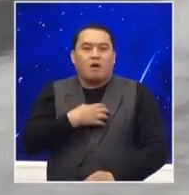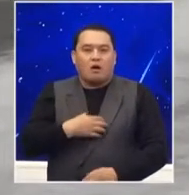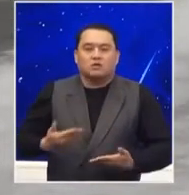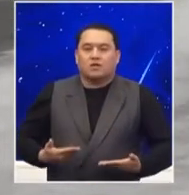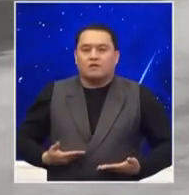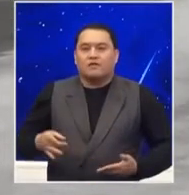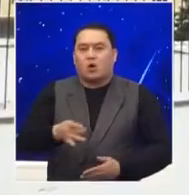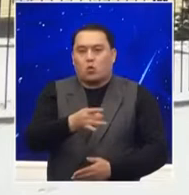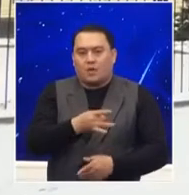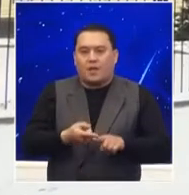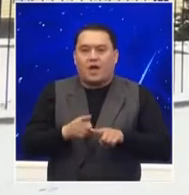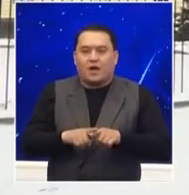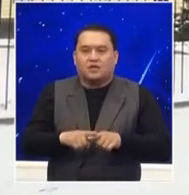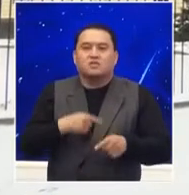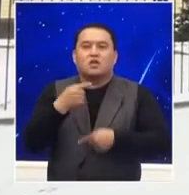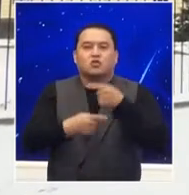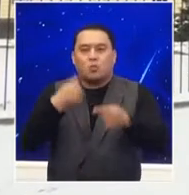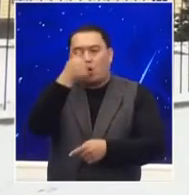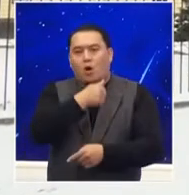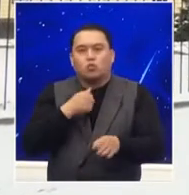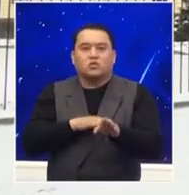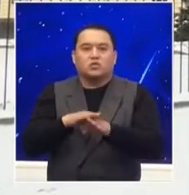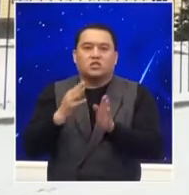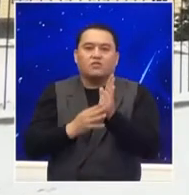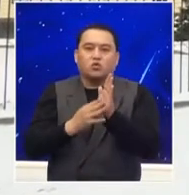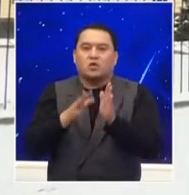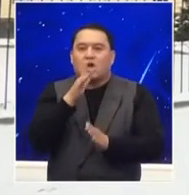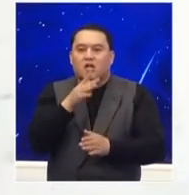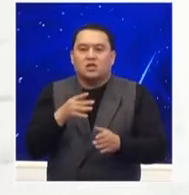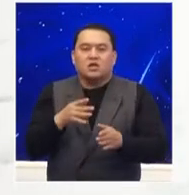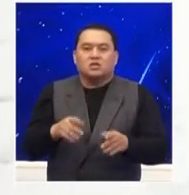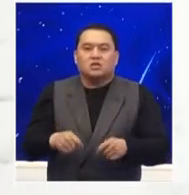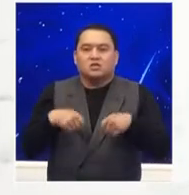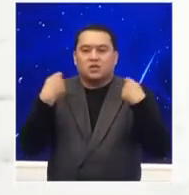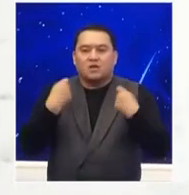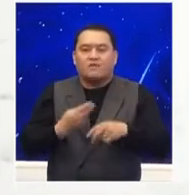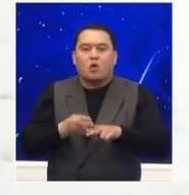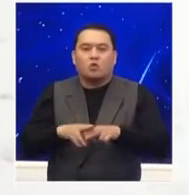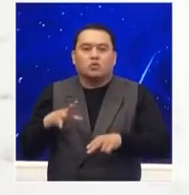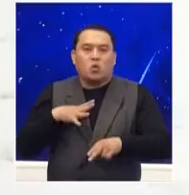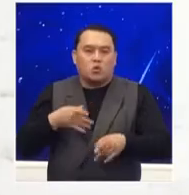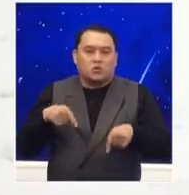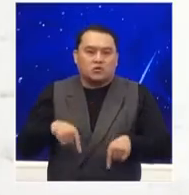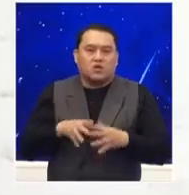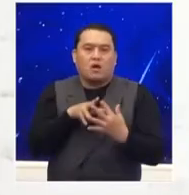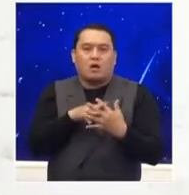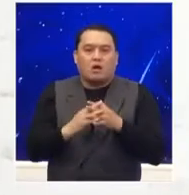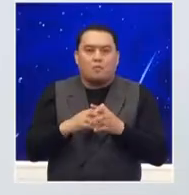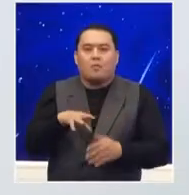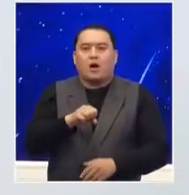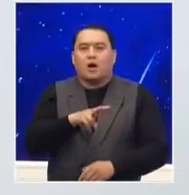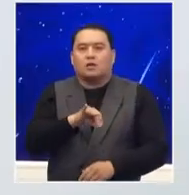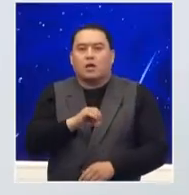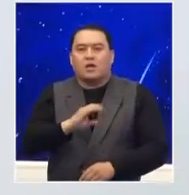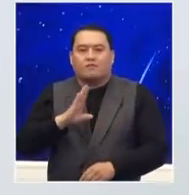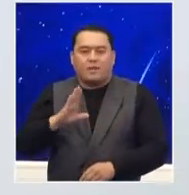жителей Раймбекского района. Именно в следующем году исполняется 90 лет со дня рождения известного поэта, уроженца села Карасас Мукагалима